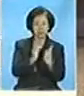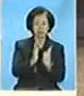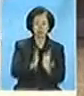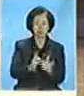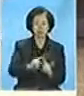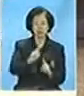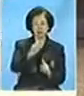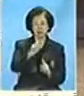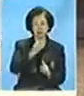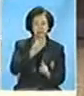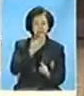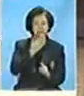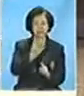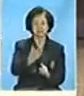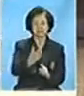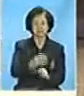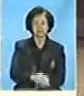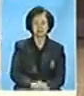มาโดยตลอด